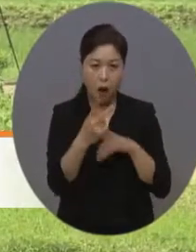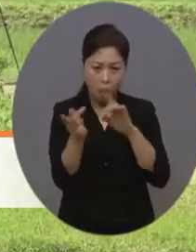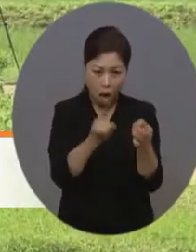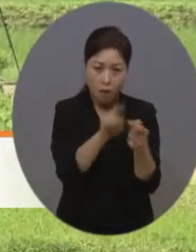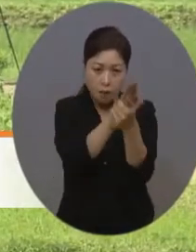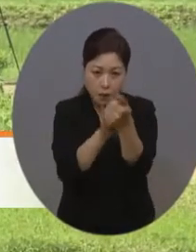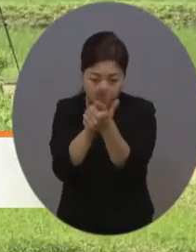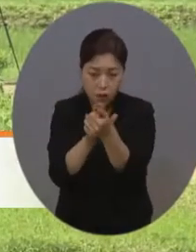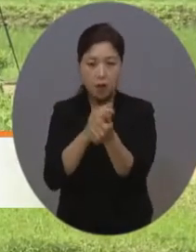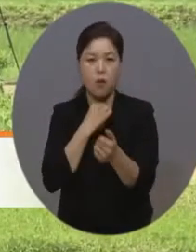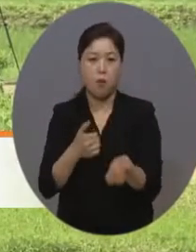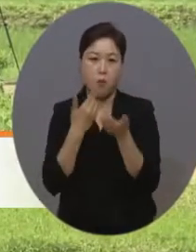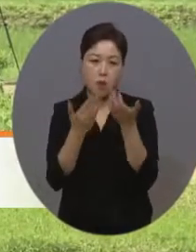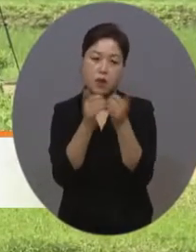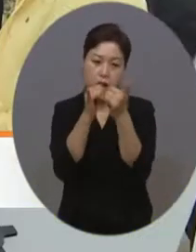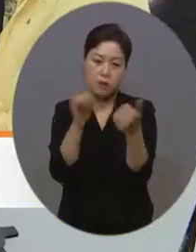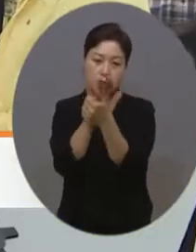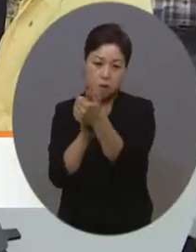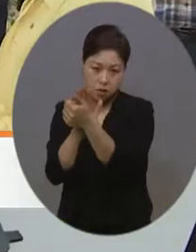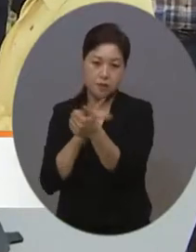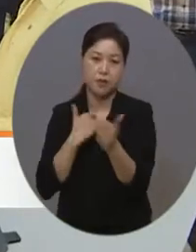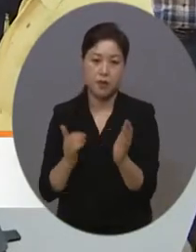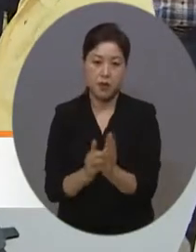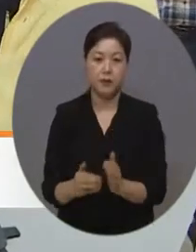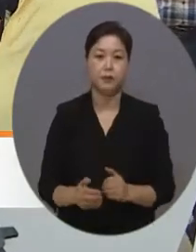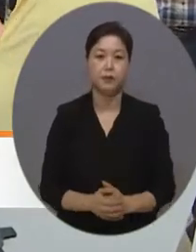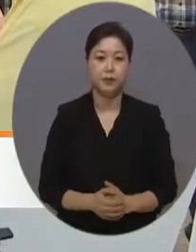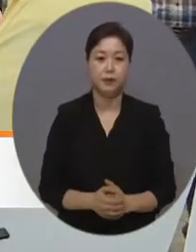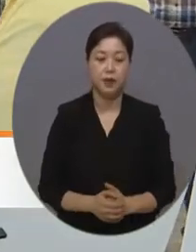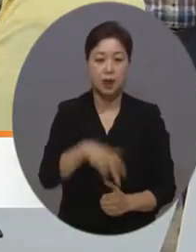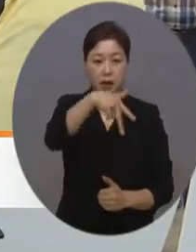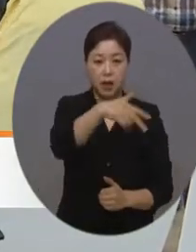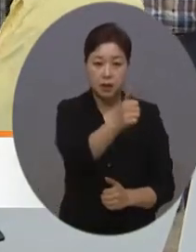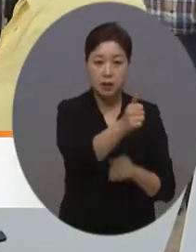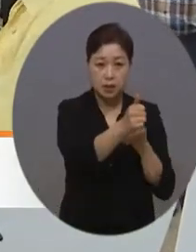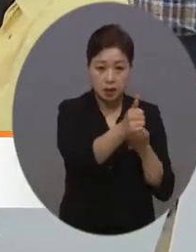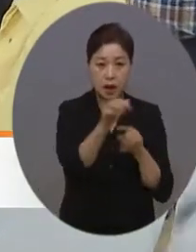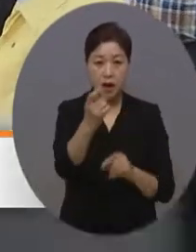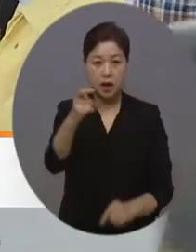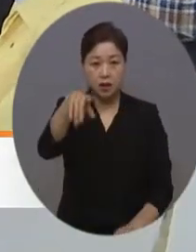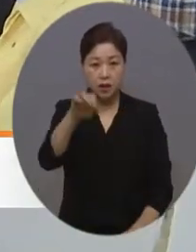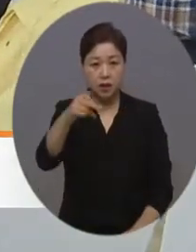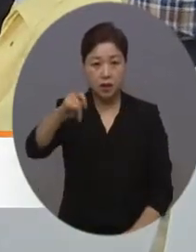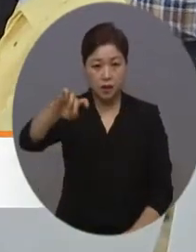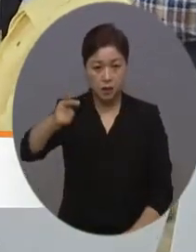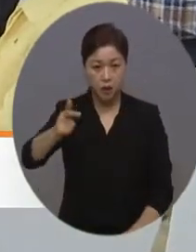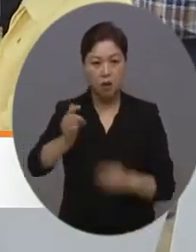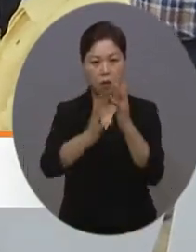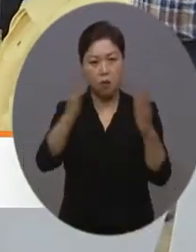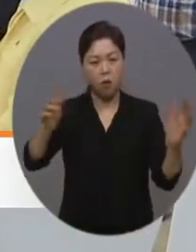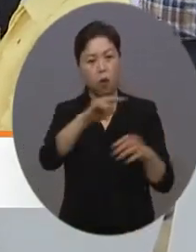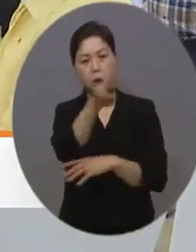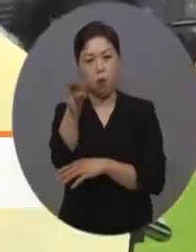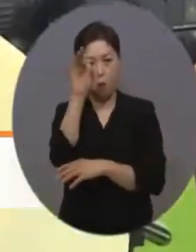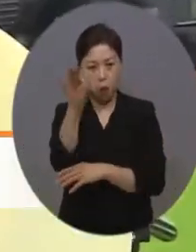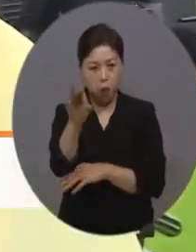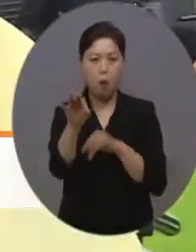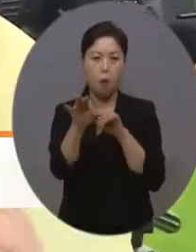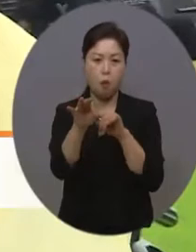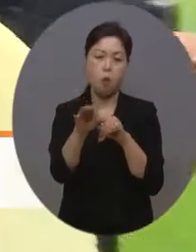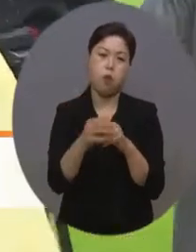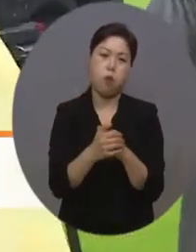자원봉사자 도 격려했습니다 장흥에서 는 안양면 사촌 들녘 현장을 둘러보며 방제